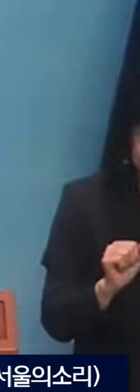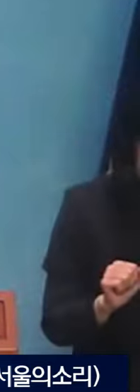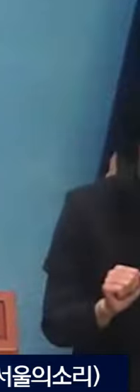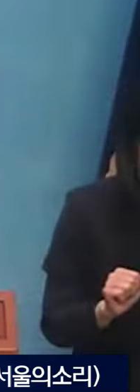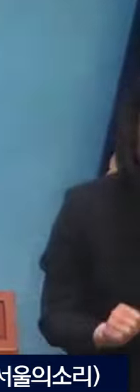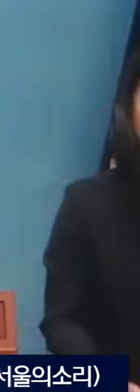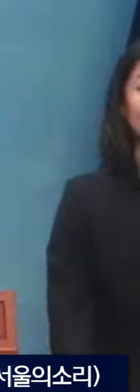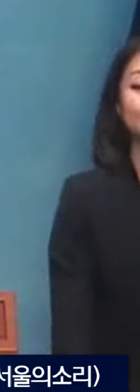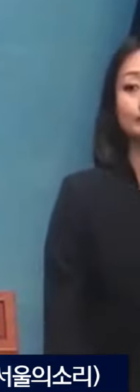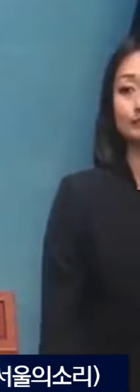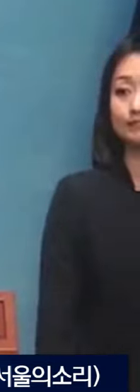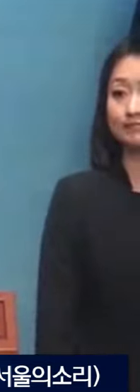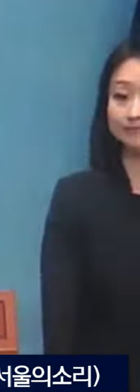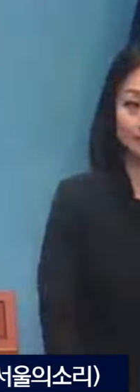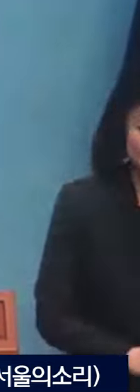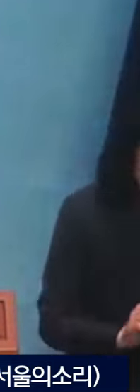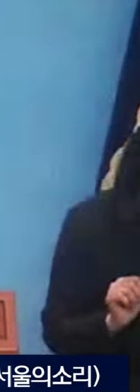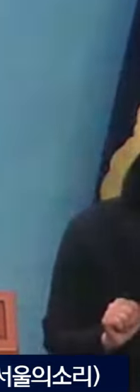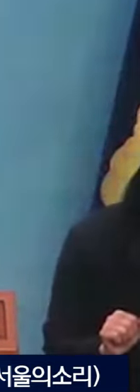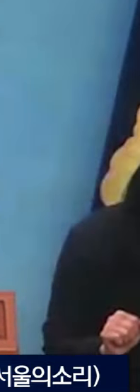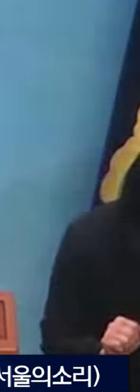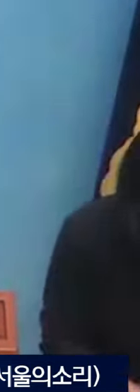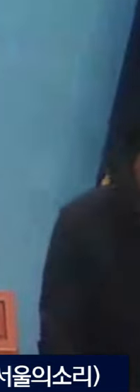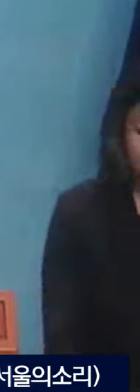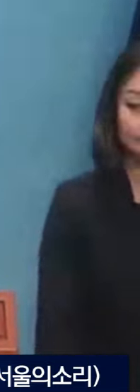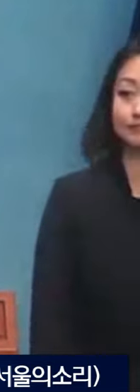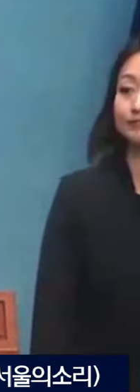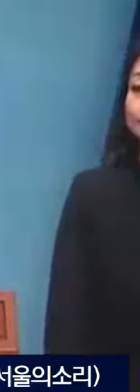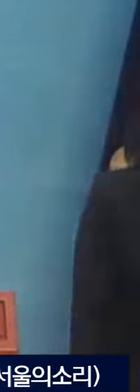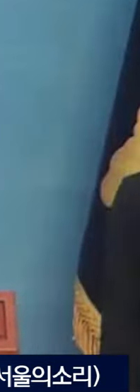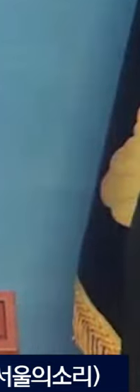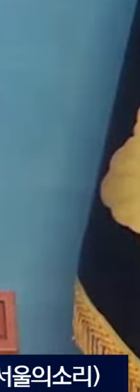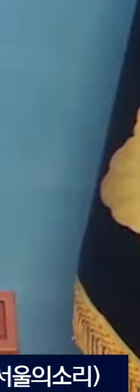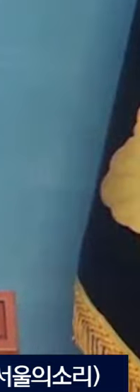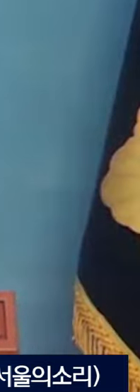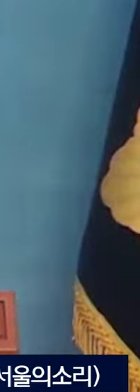고맙습니다.